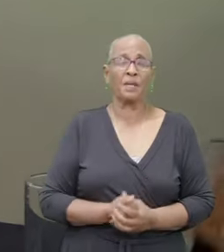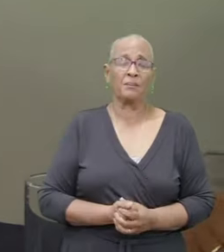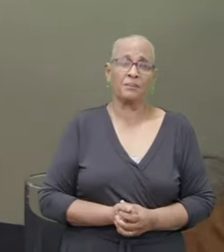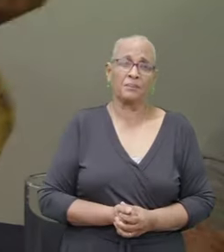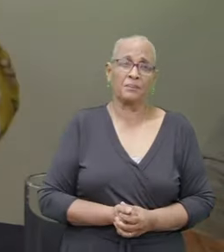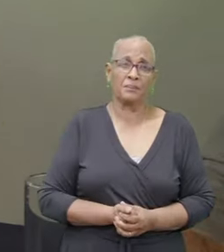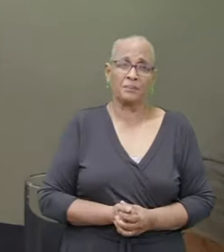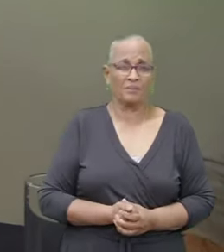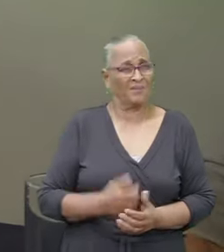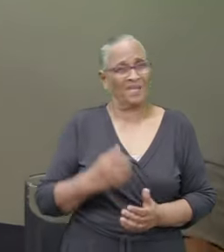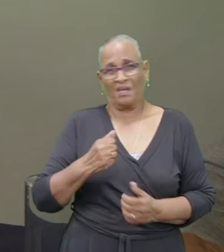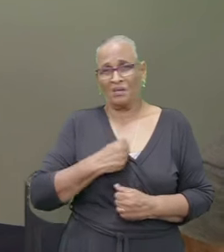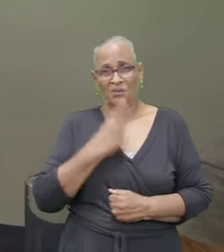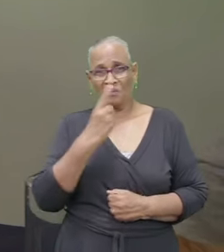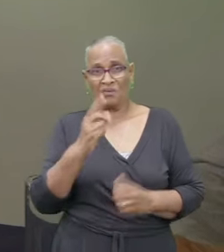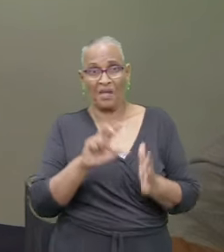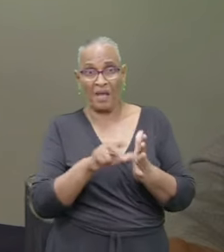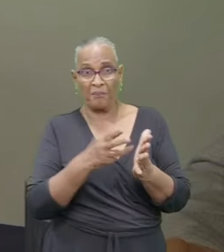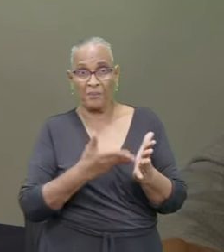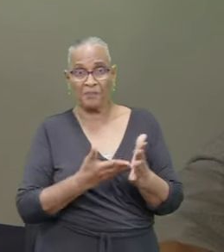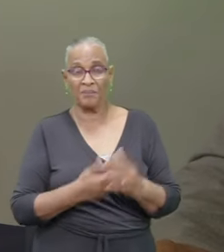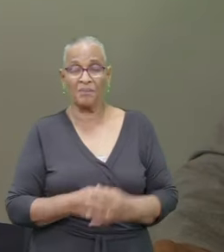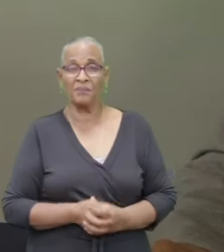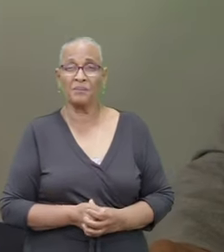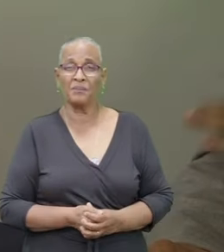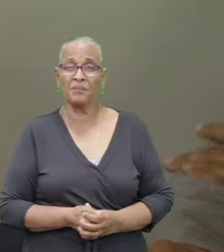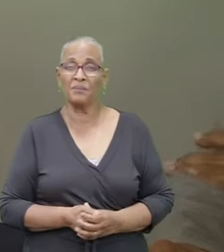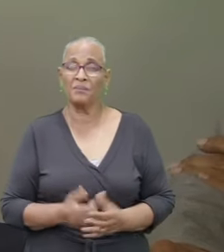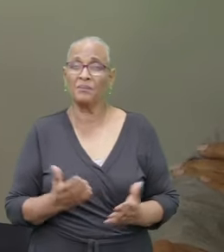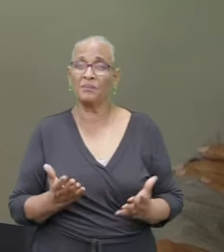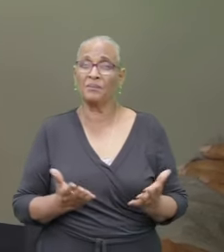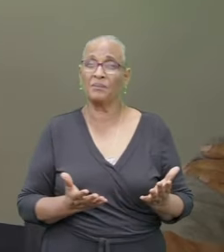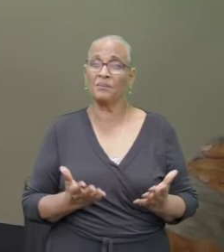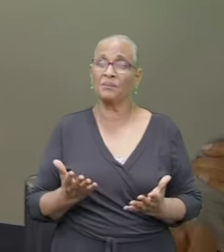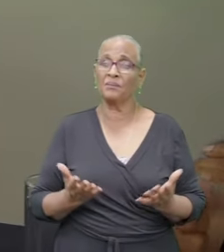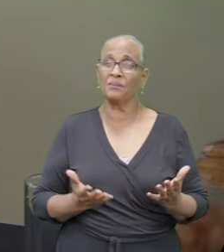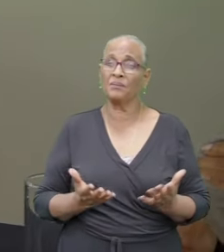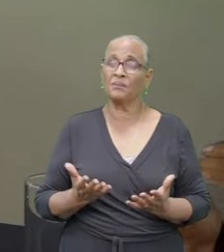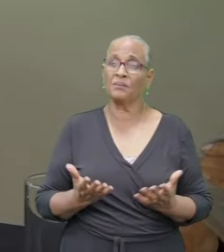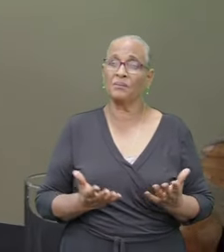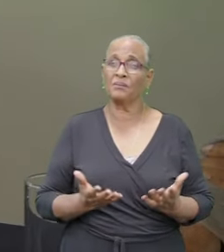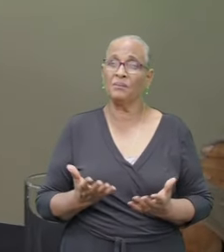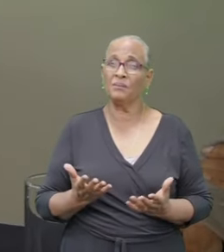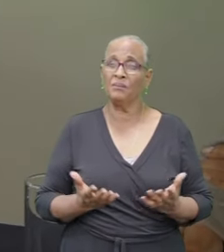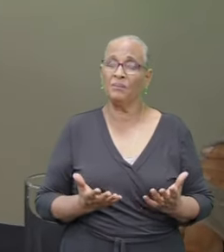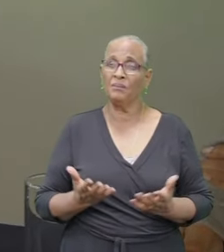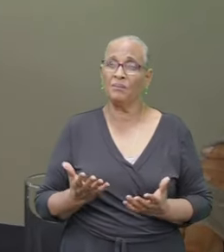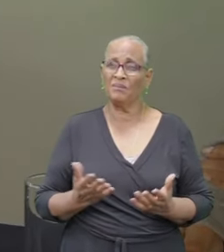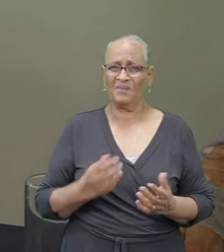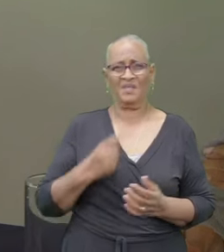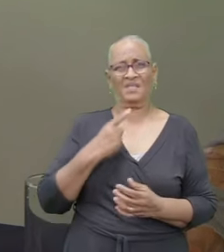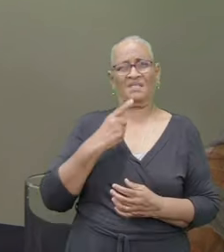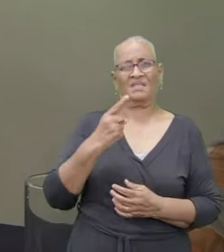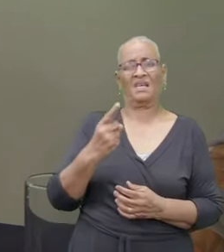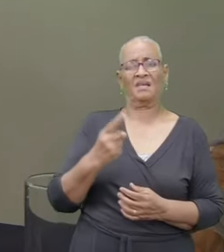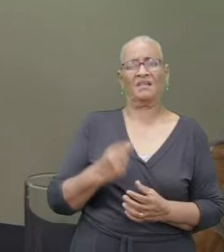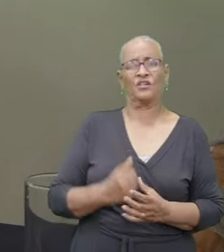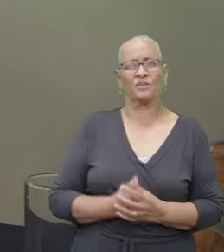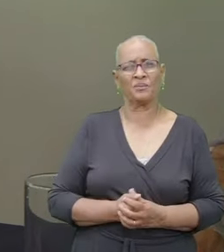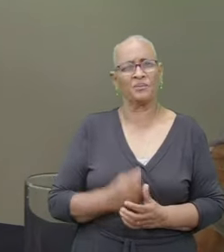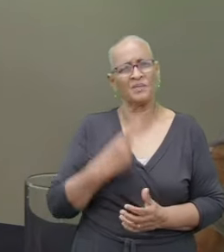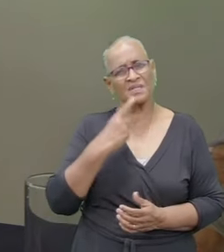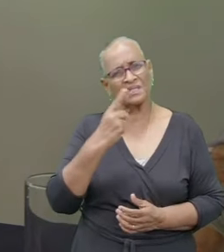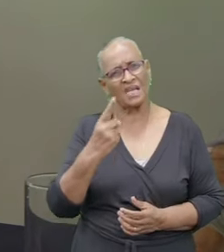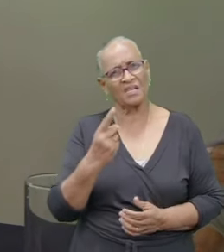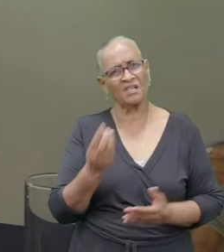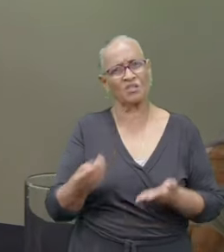ik durf niet eens naar die apps te kijken. En dan heeft u ook nog aangehaald, net,